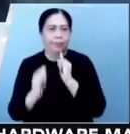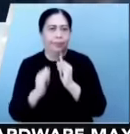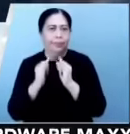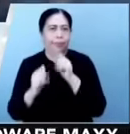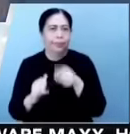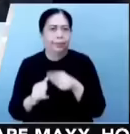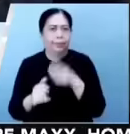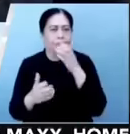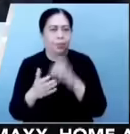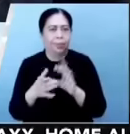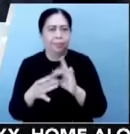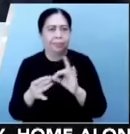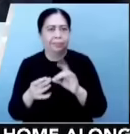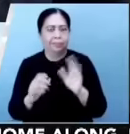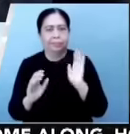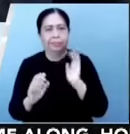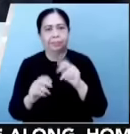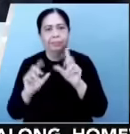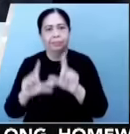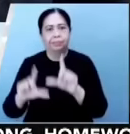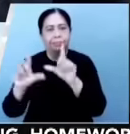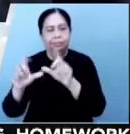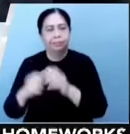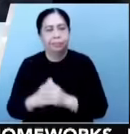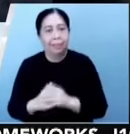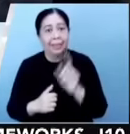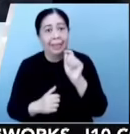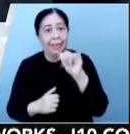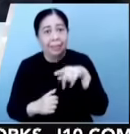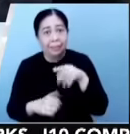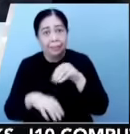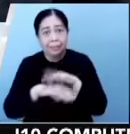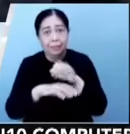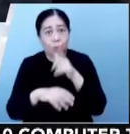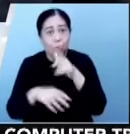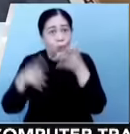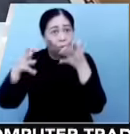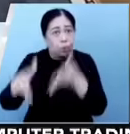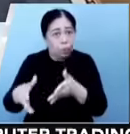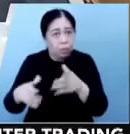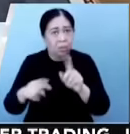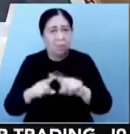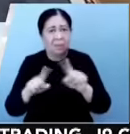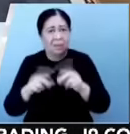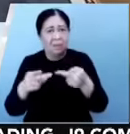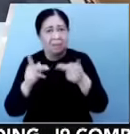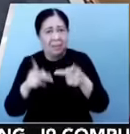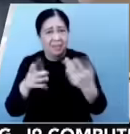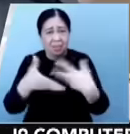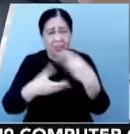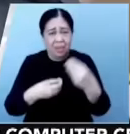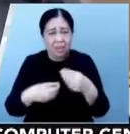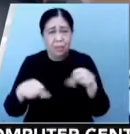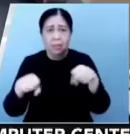ng suspect. Tip ng mga otoridad, lalo sa mga nag-iiwan ng motorsiklo kung saan-saan. Yung mga riders natin, meron silang